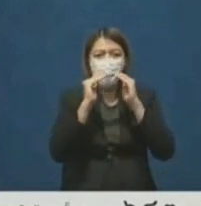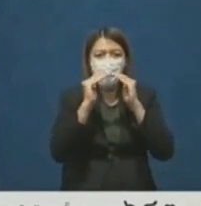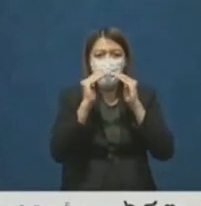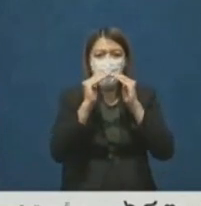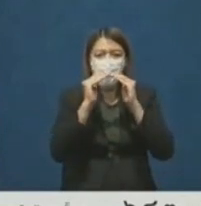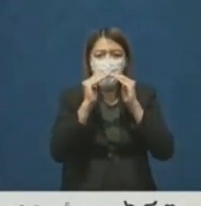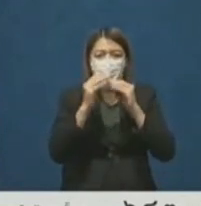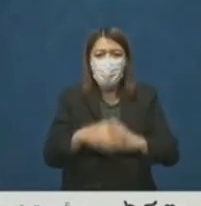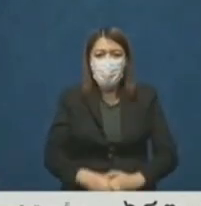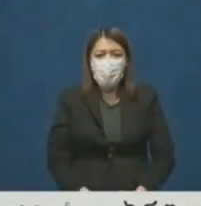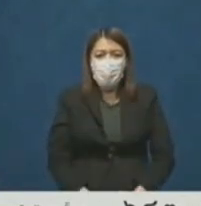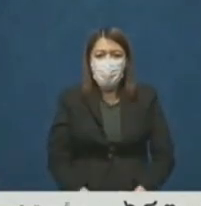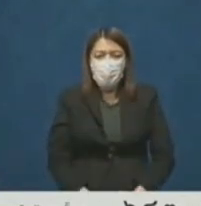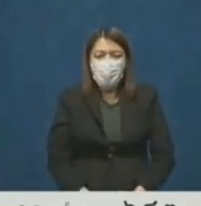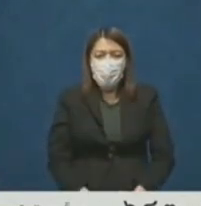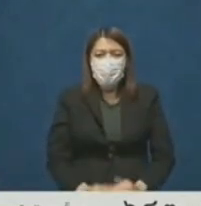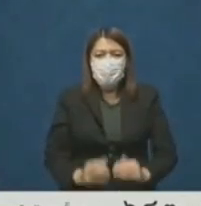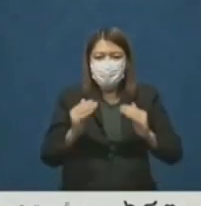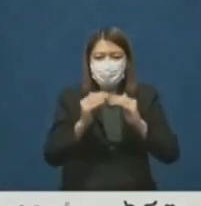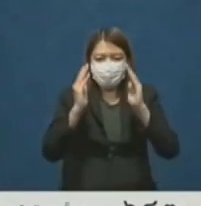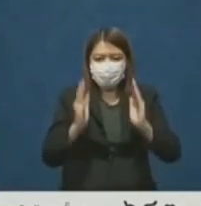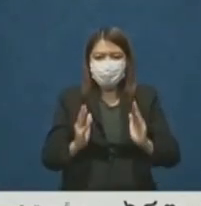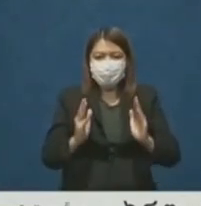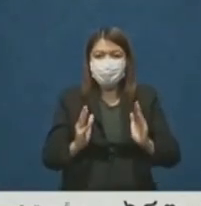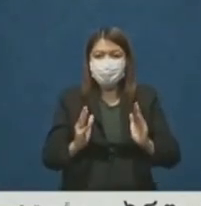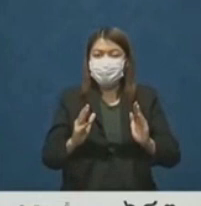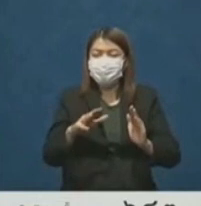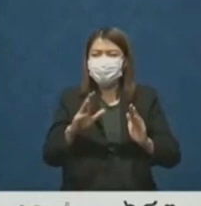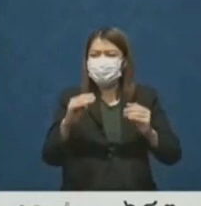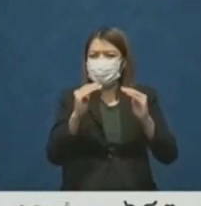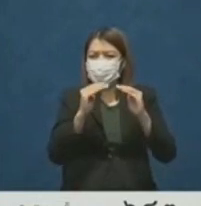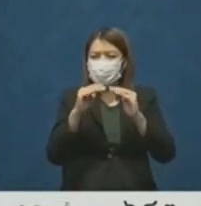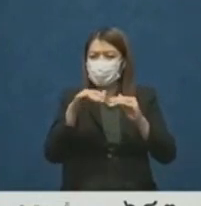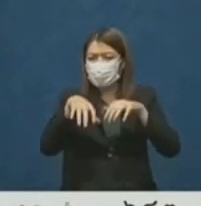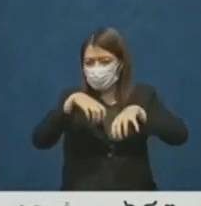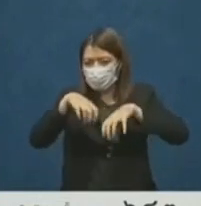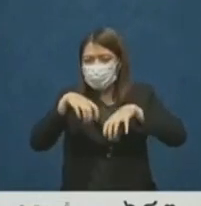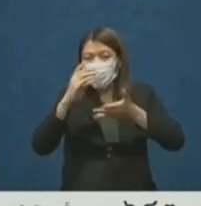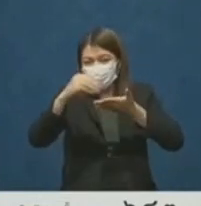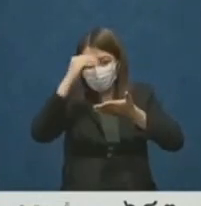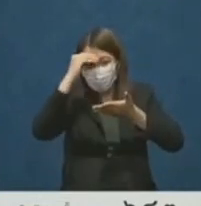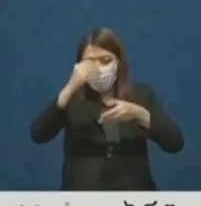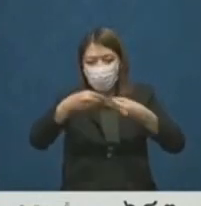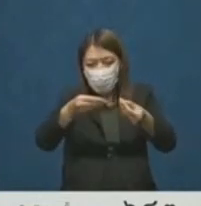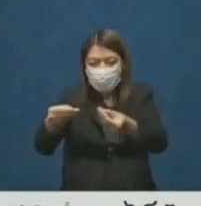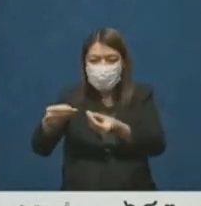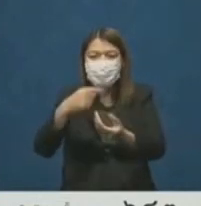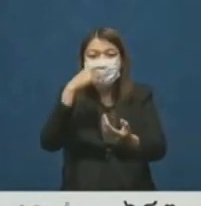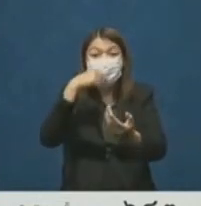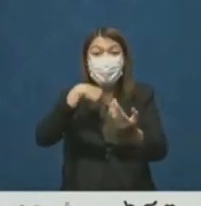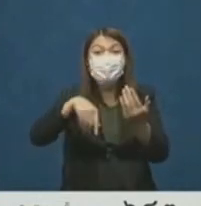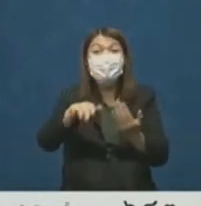สิทธินะครับสิทธิมนุษยชนสิทธิสากลนะครับจะต้องจัดมีการศึกษา